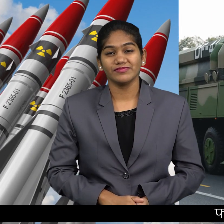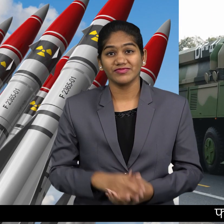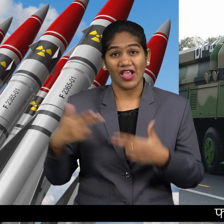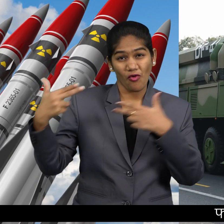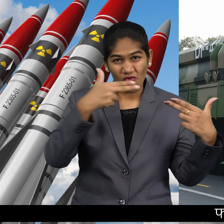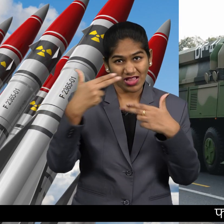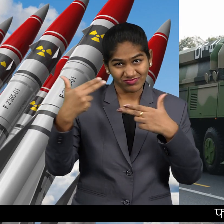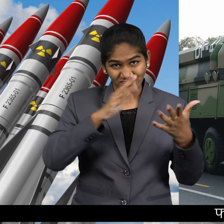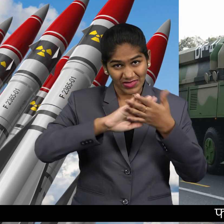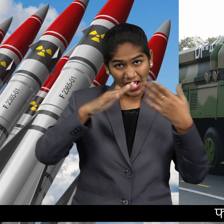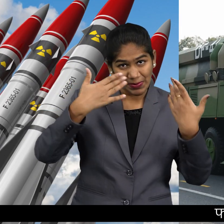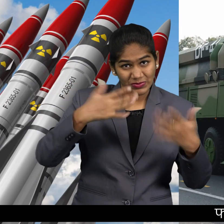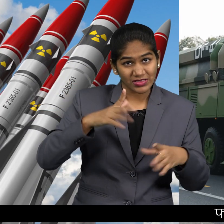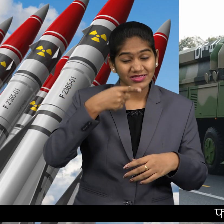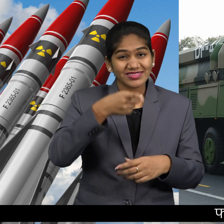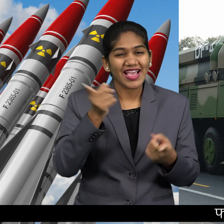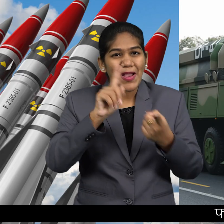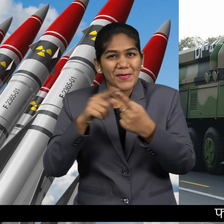फ्लॅश पॉइंट्स.